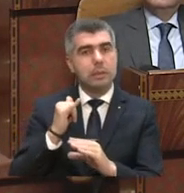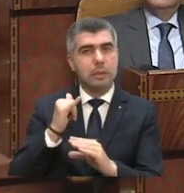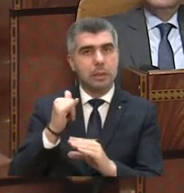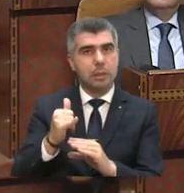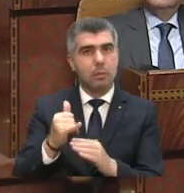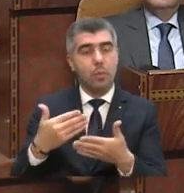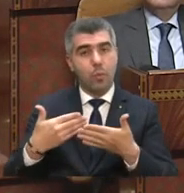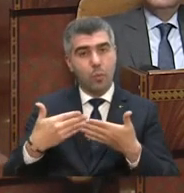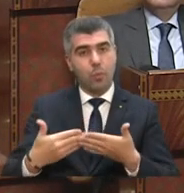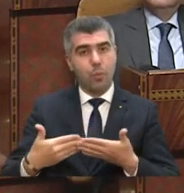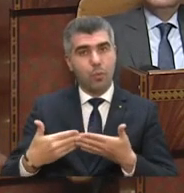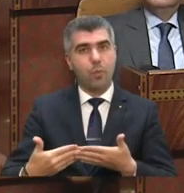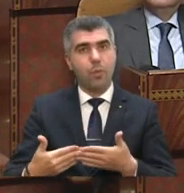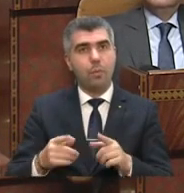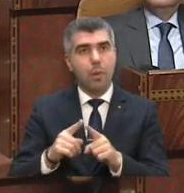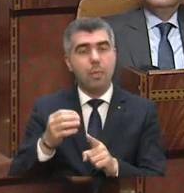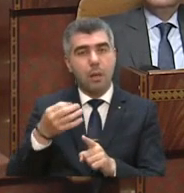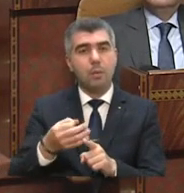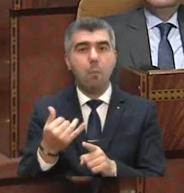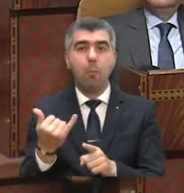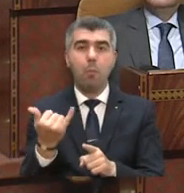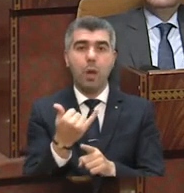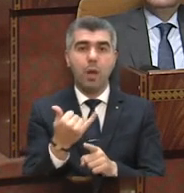اليوم ننفذ التهديد.